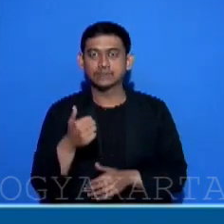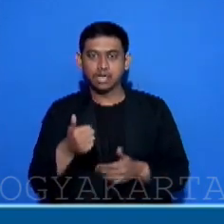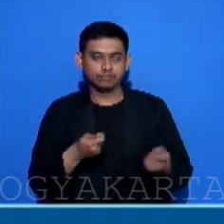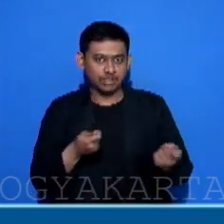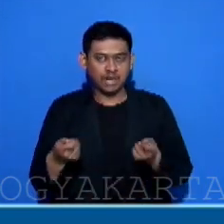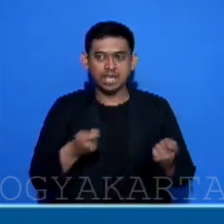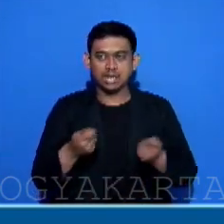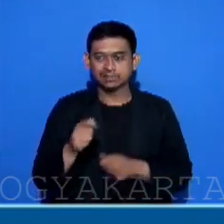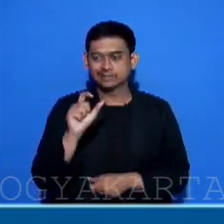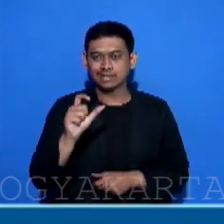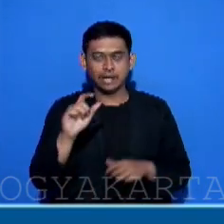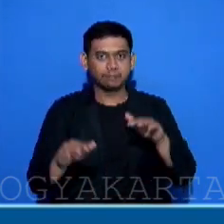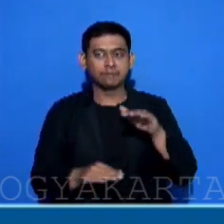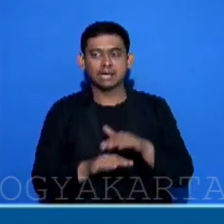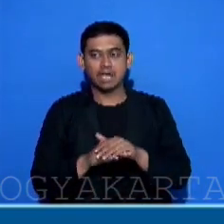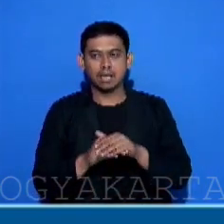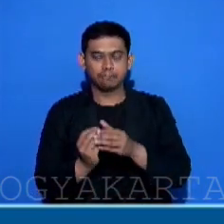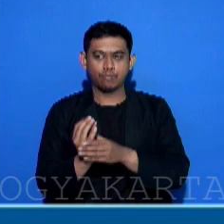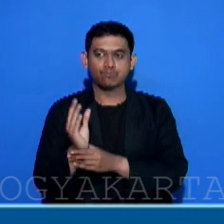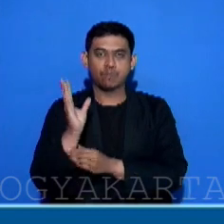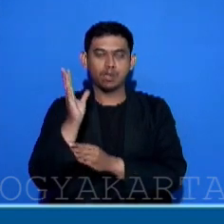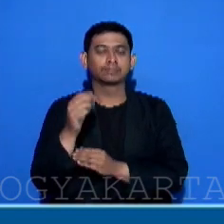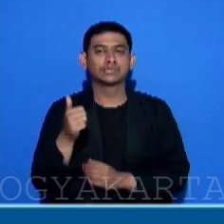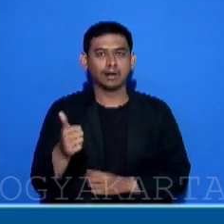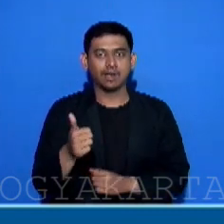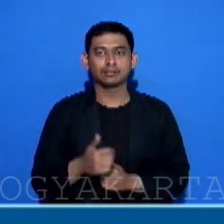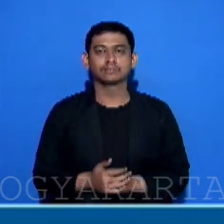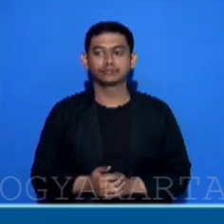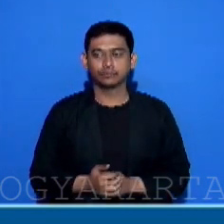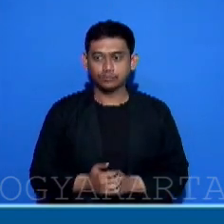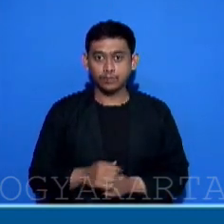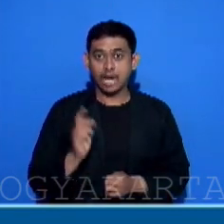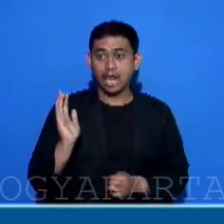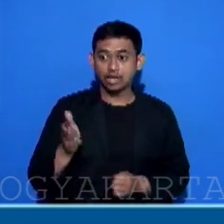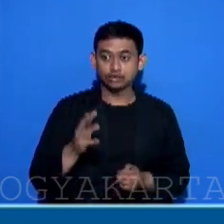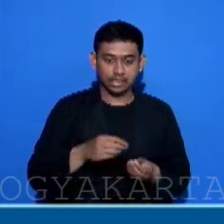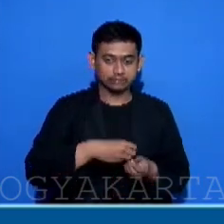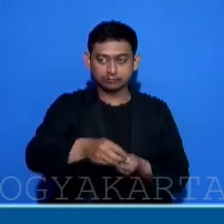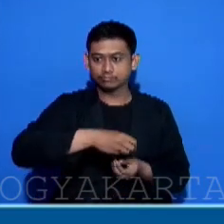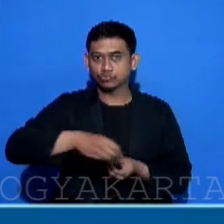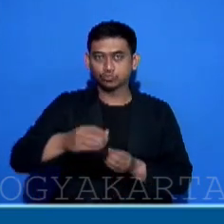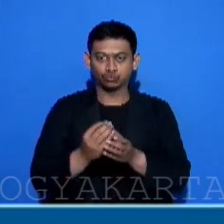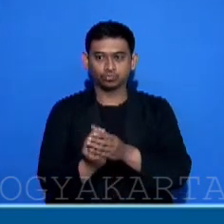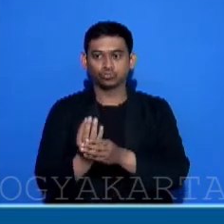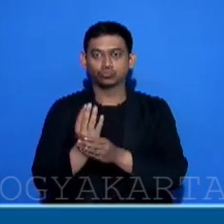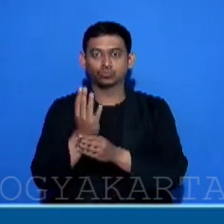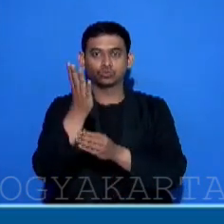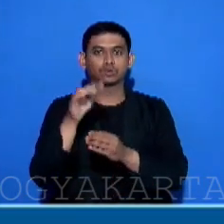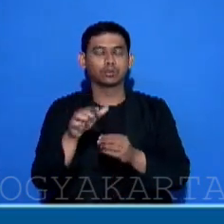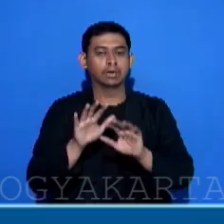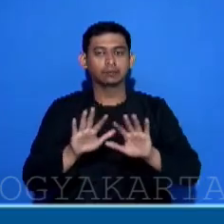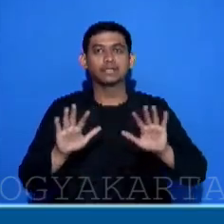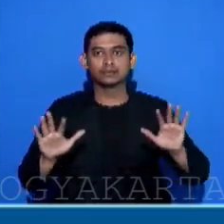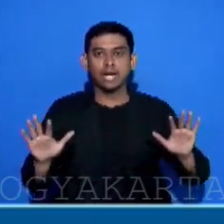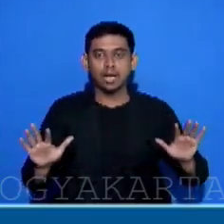PR uh Sae nanging Langkung Sae Malih menawi dipun rabuk jalaran mawipun saged kathah sanget nguningani men